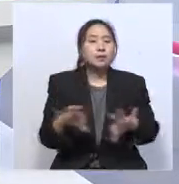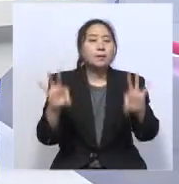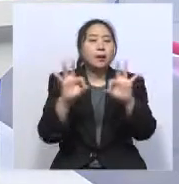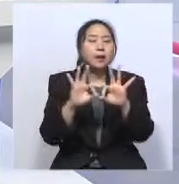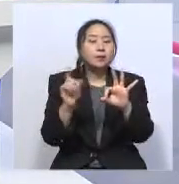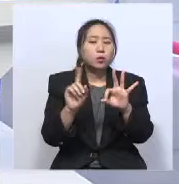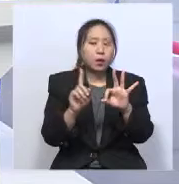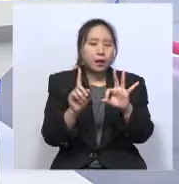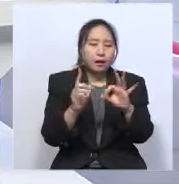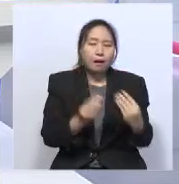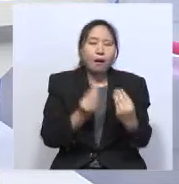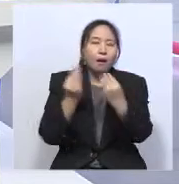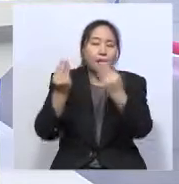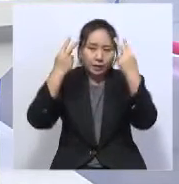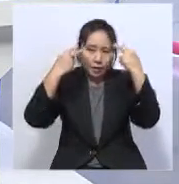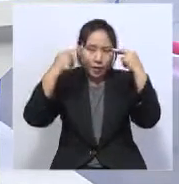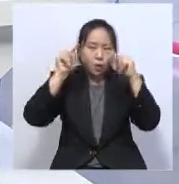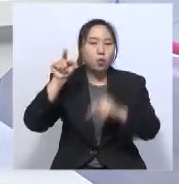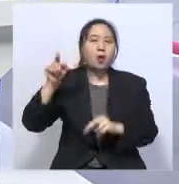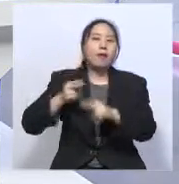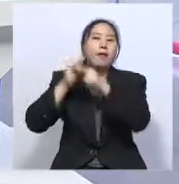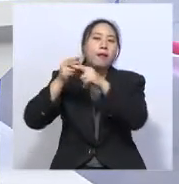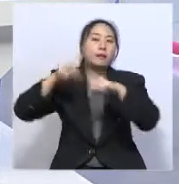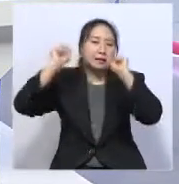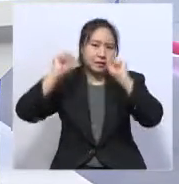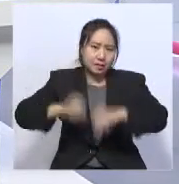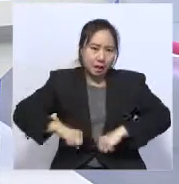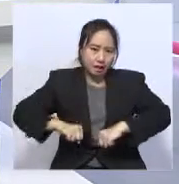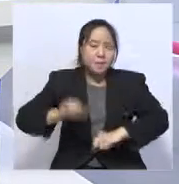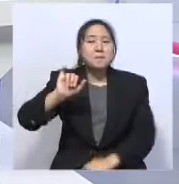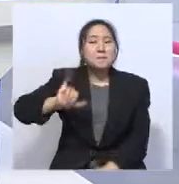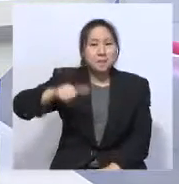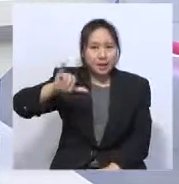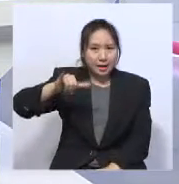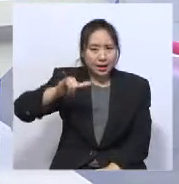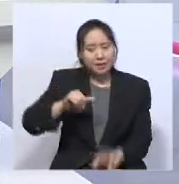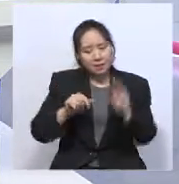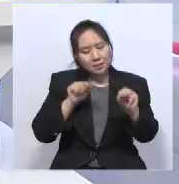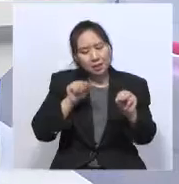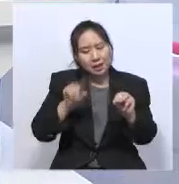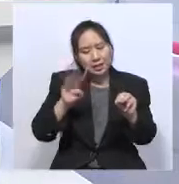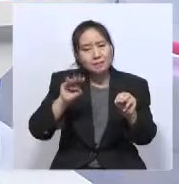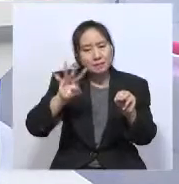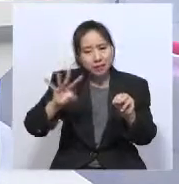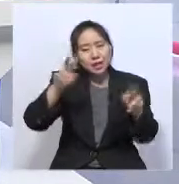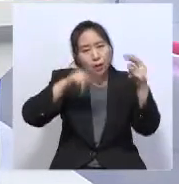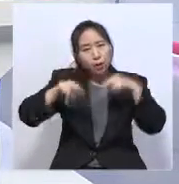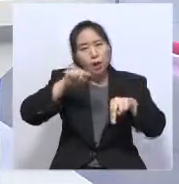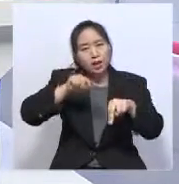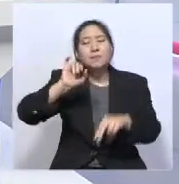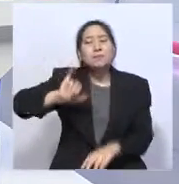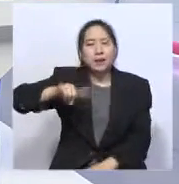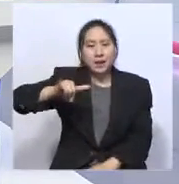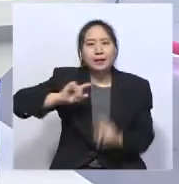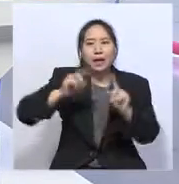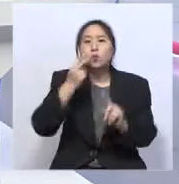ก็เหมือนจะให้ท่านนายกรัฐมนตรีเป็นผู้ตัดสินใจนะครับก็อาจจะมีโอกาสที่จะใช้มาตรา44ด้วยในการดูแลเรื่องนี้แต่ว่าต้องดู